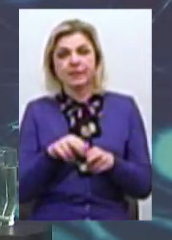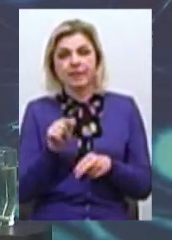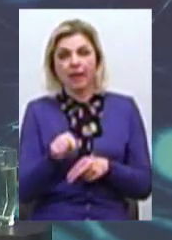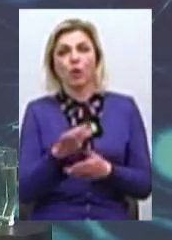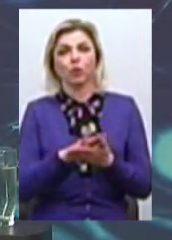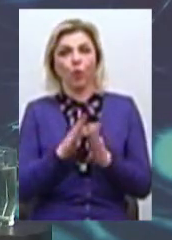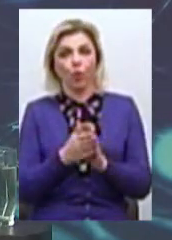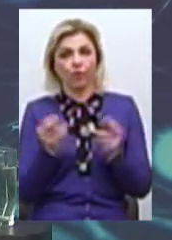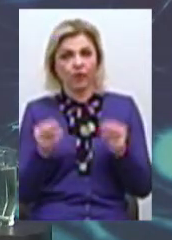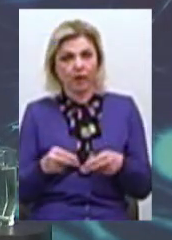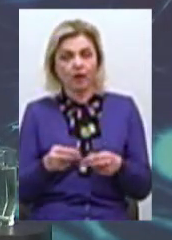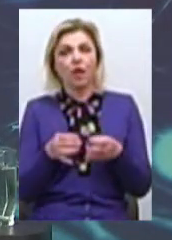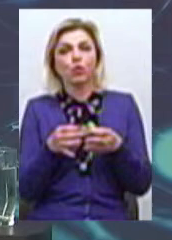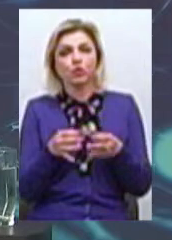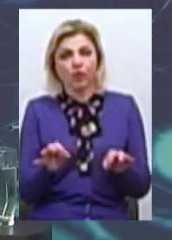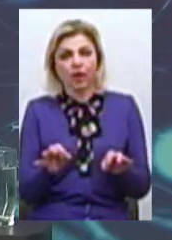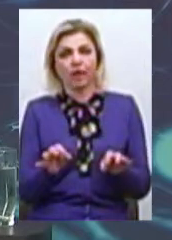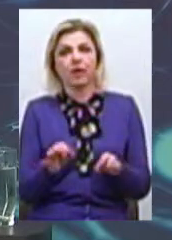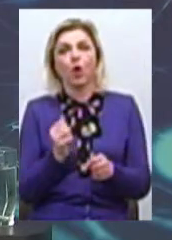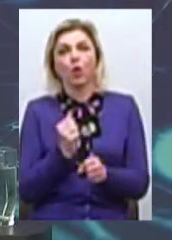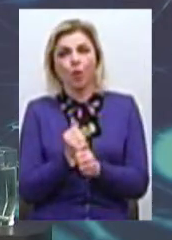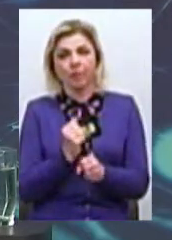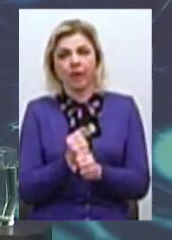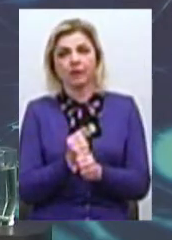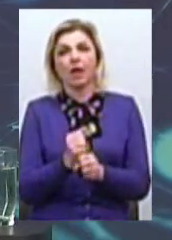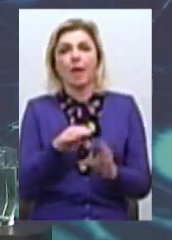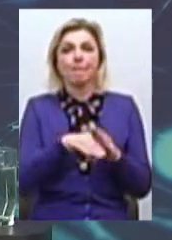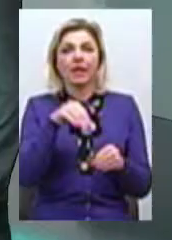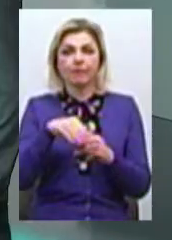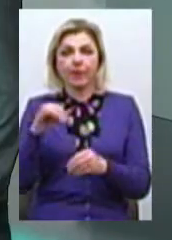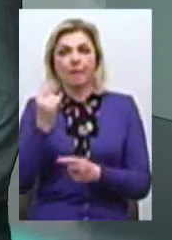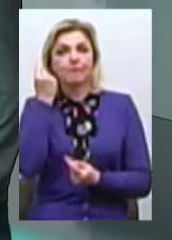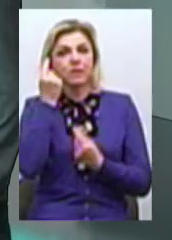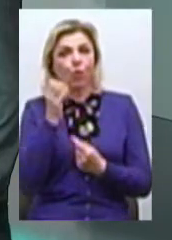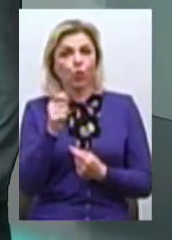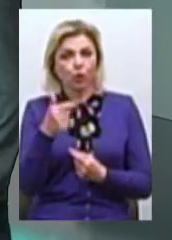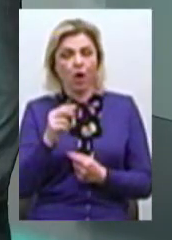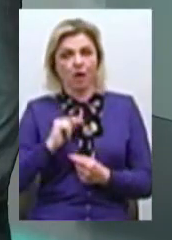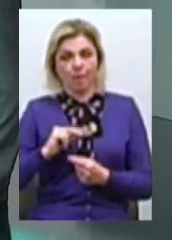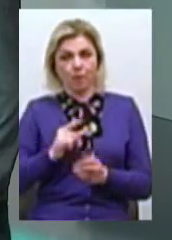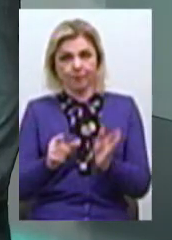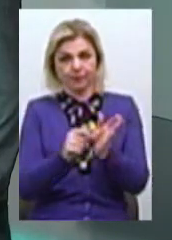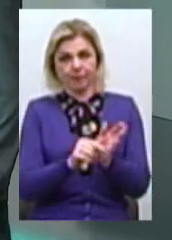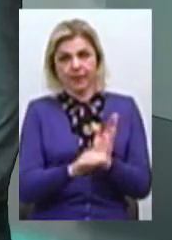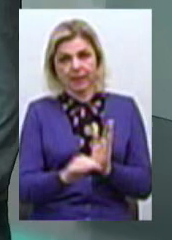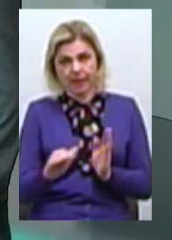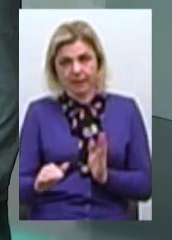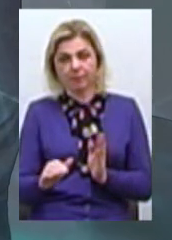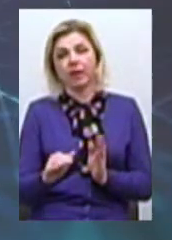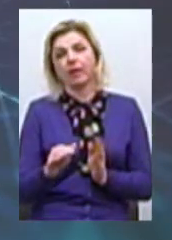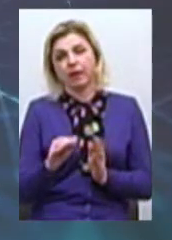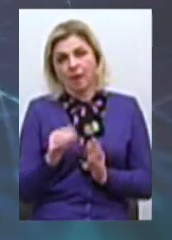дозволяє вже робити взаємопідбір. І психолог працює з дітьми. Психолог закладу працює з